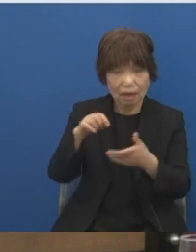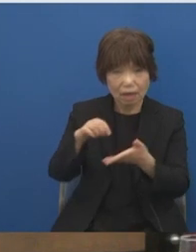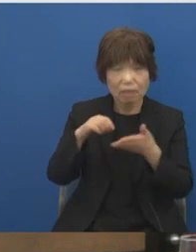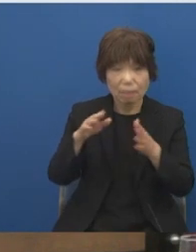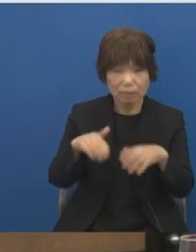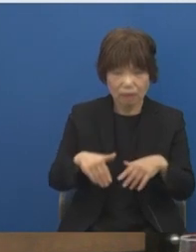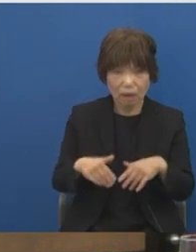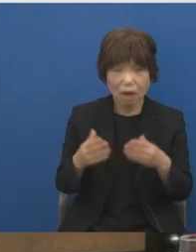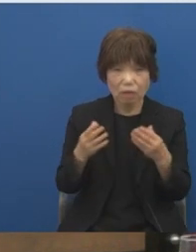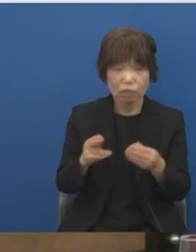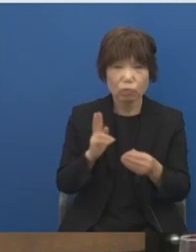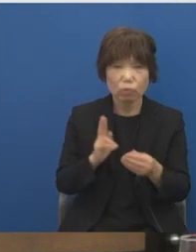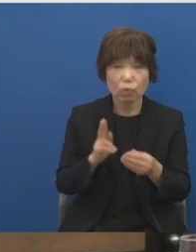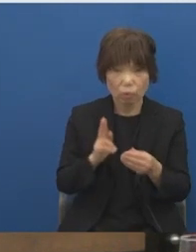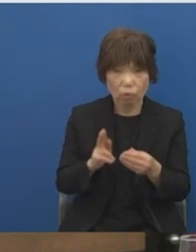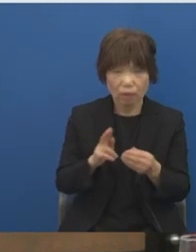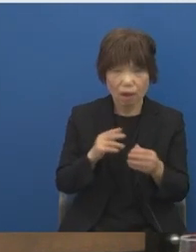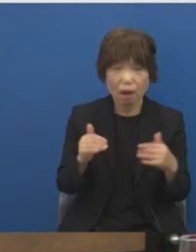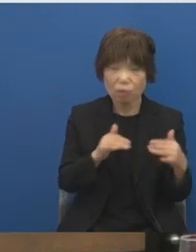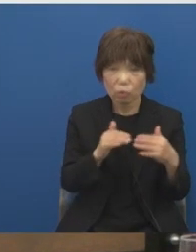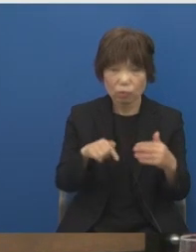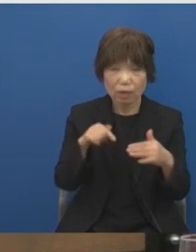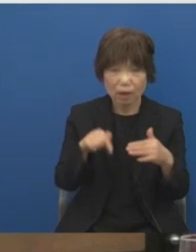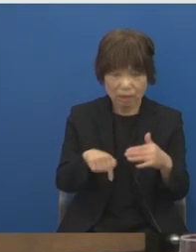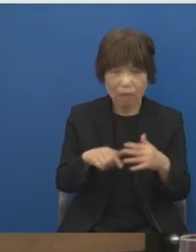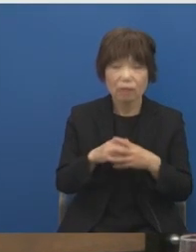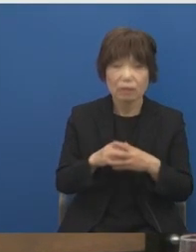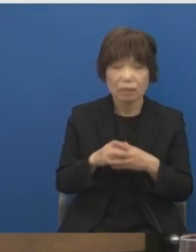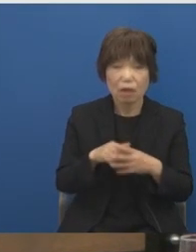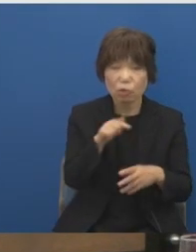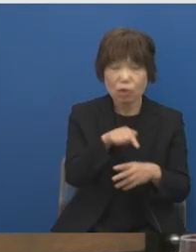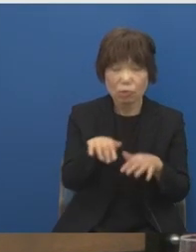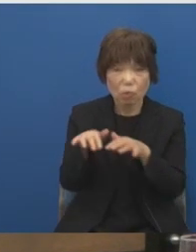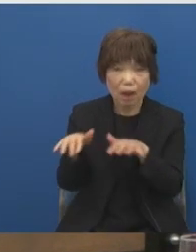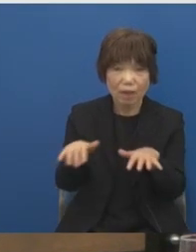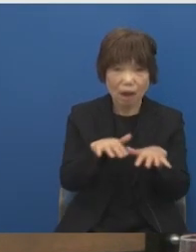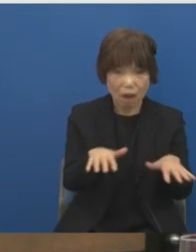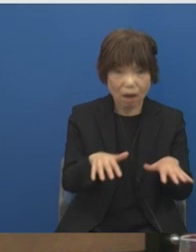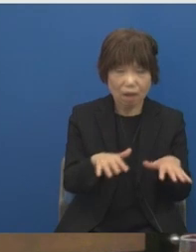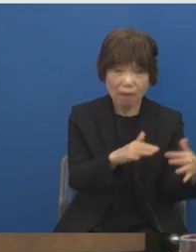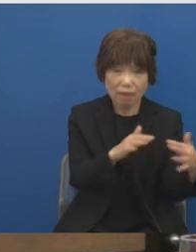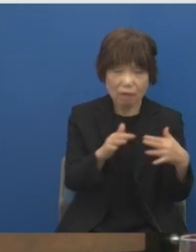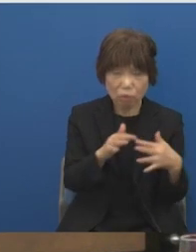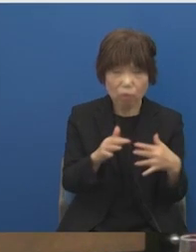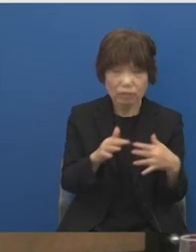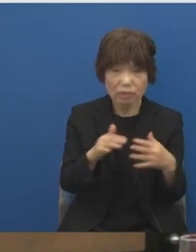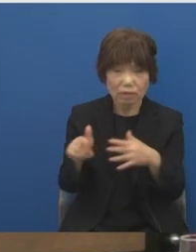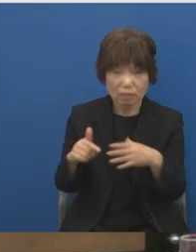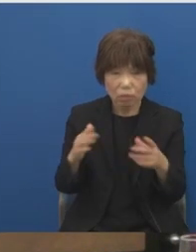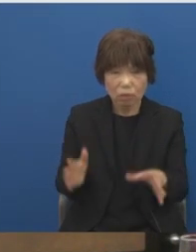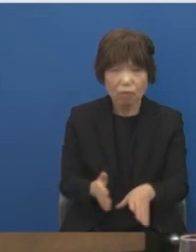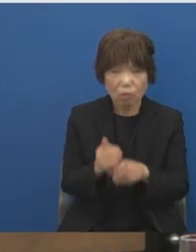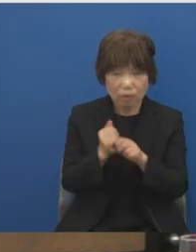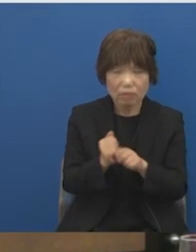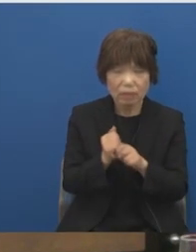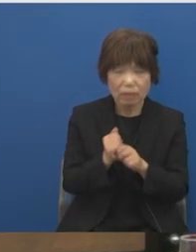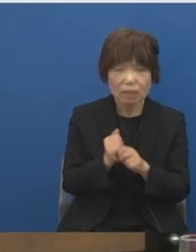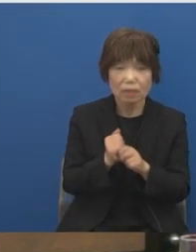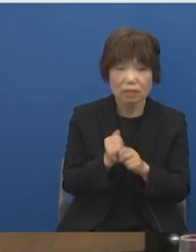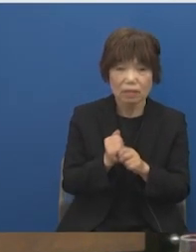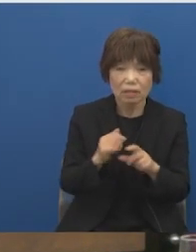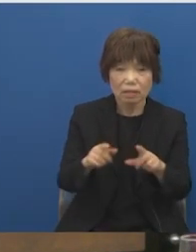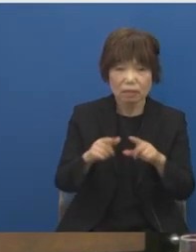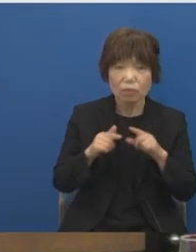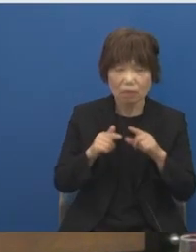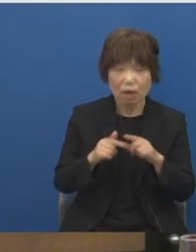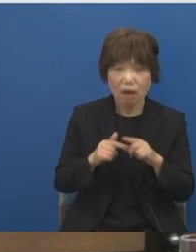以上のような審査の後、さらに各会派においてご検討いただき、その結果6日の委員会でご発表いただいたところ